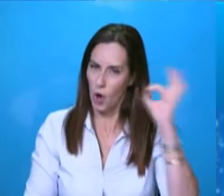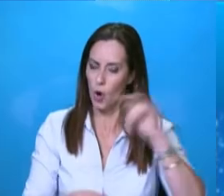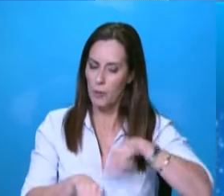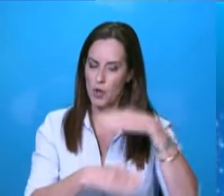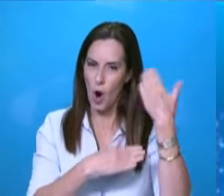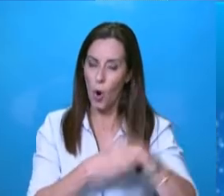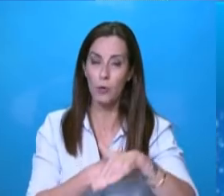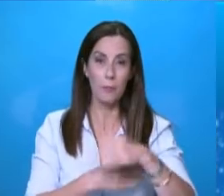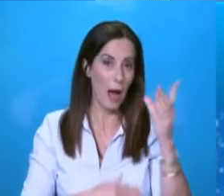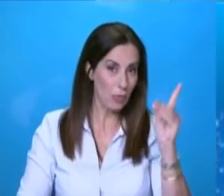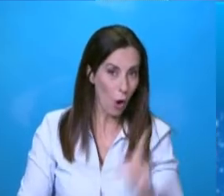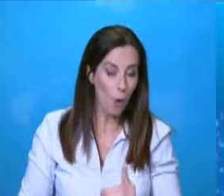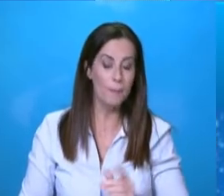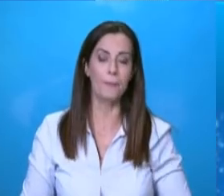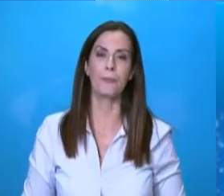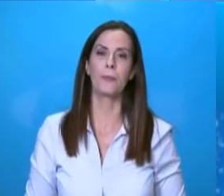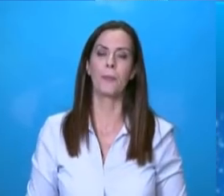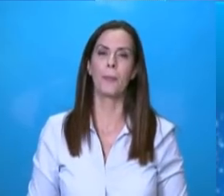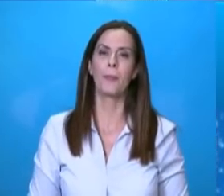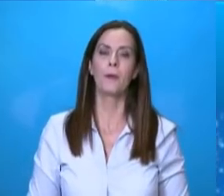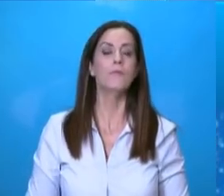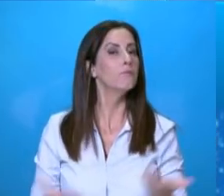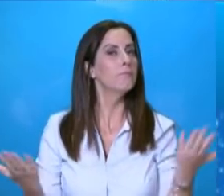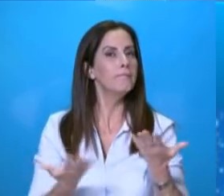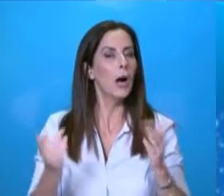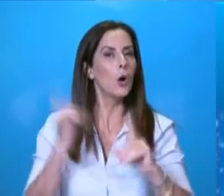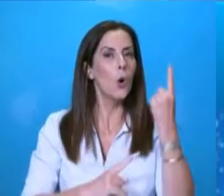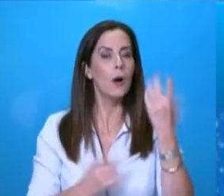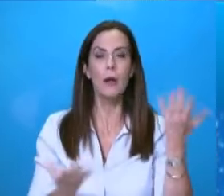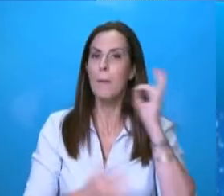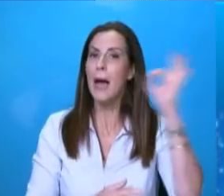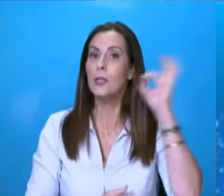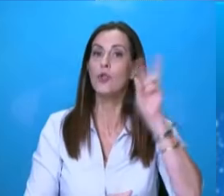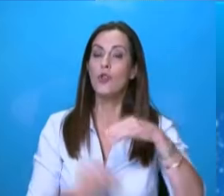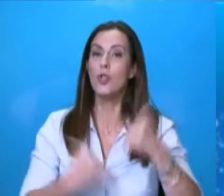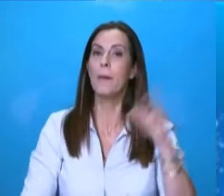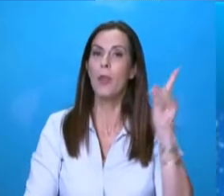האחרונה בדרום. איציק זוארץ, אנחנו מתחילים איתך עם עדכון לגבי האזעקות שנשמעו שם.